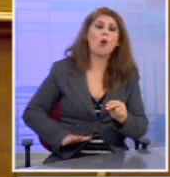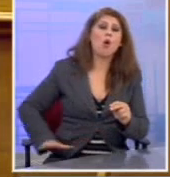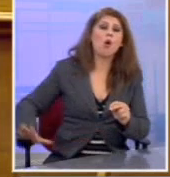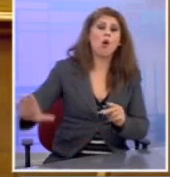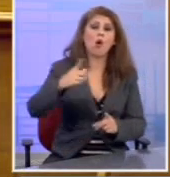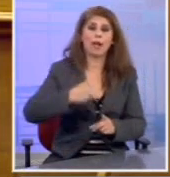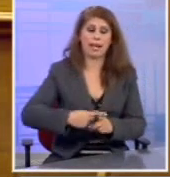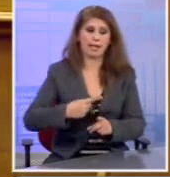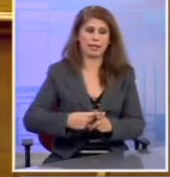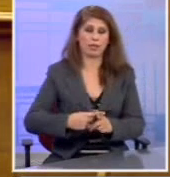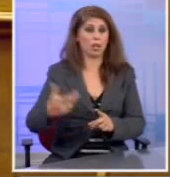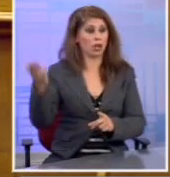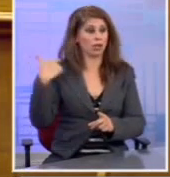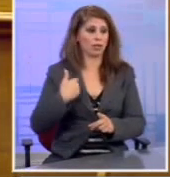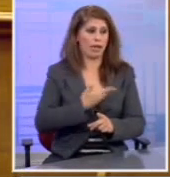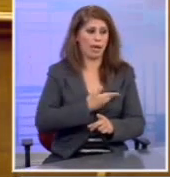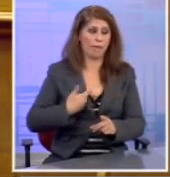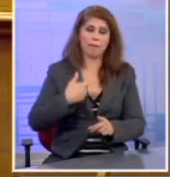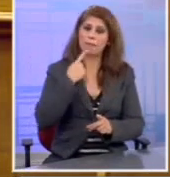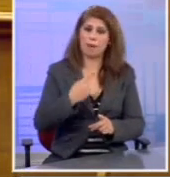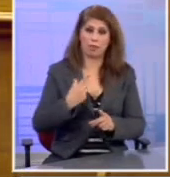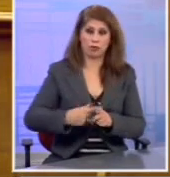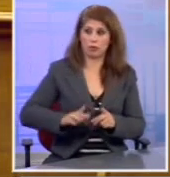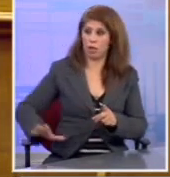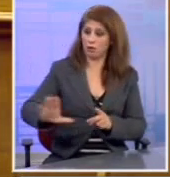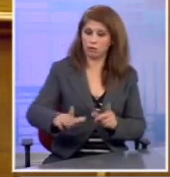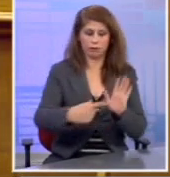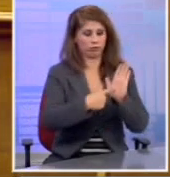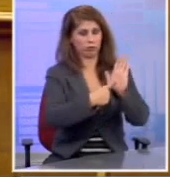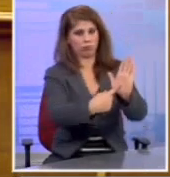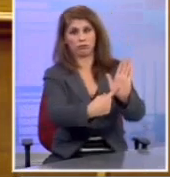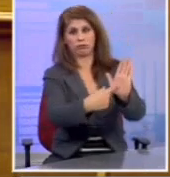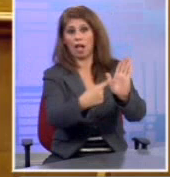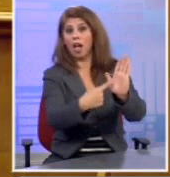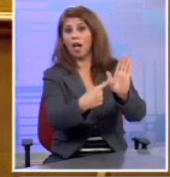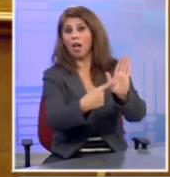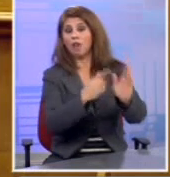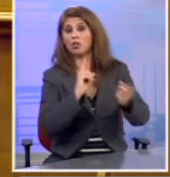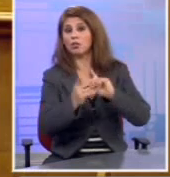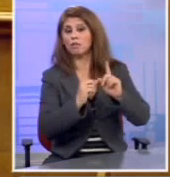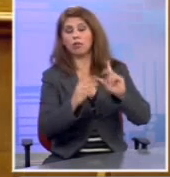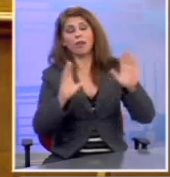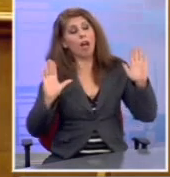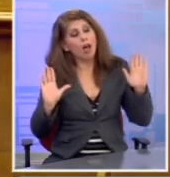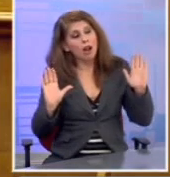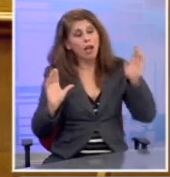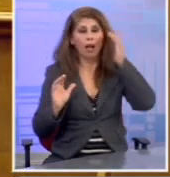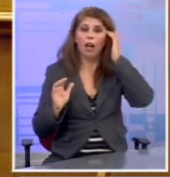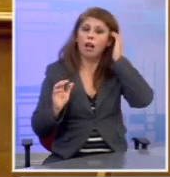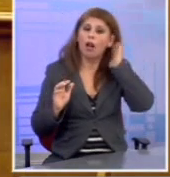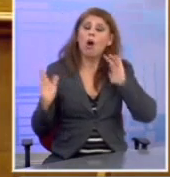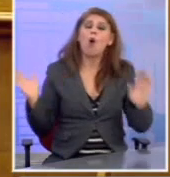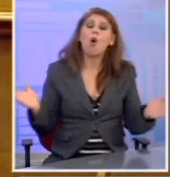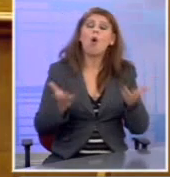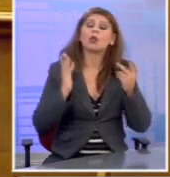Τότε εμείς είπαμε στον ελληνικό λαό: αυτή είναι η συμφωνία, αλλά θα κάνουμε ό,τι περνάει από το χέρι μας